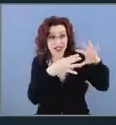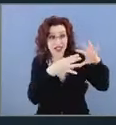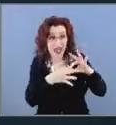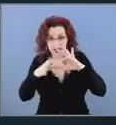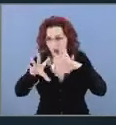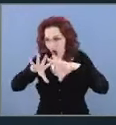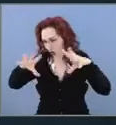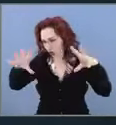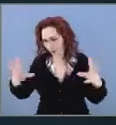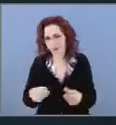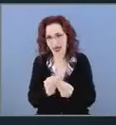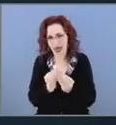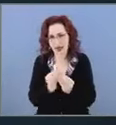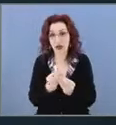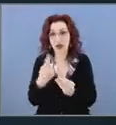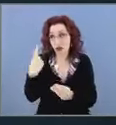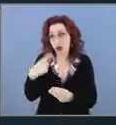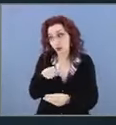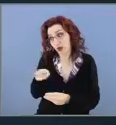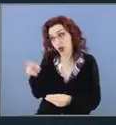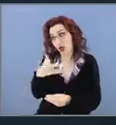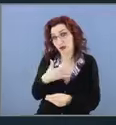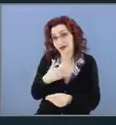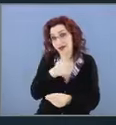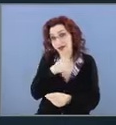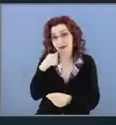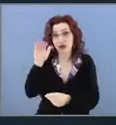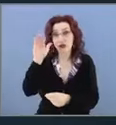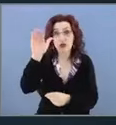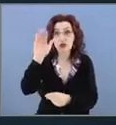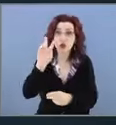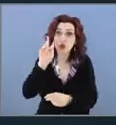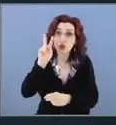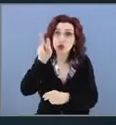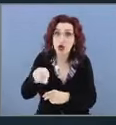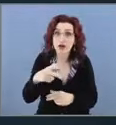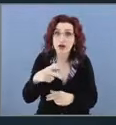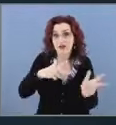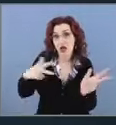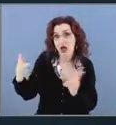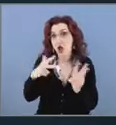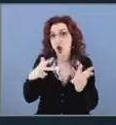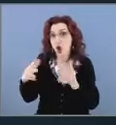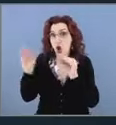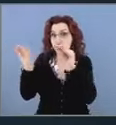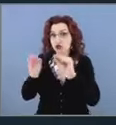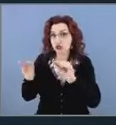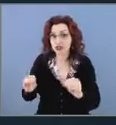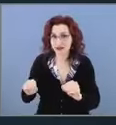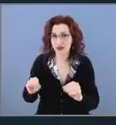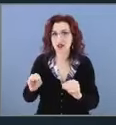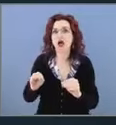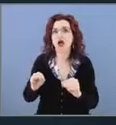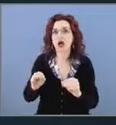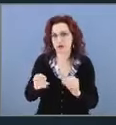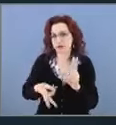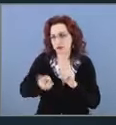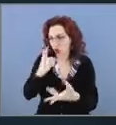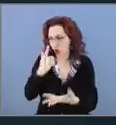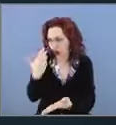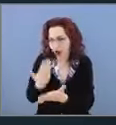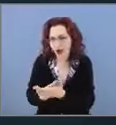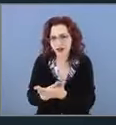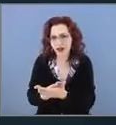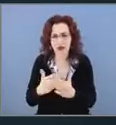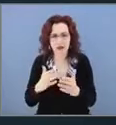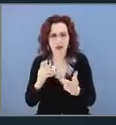al futuro con una logistica più efficace, più efficiente, in grado di rispondere alle esigenze di un mercato che sta cambiando,